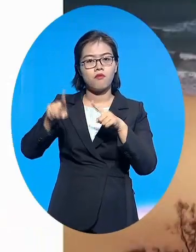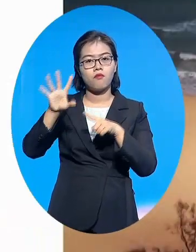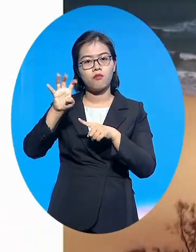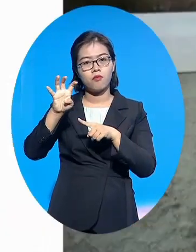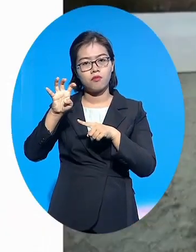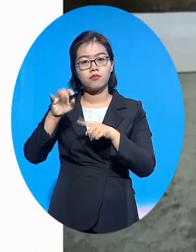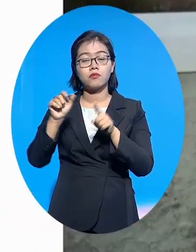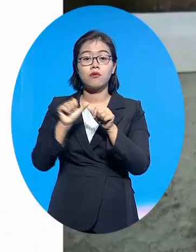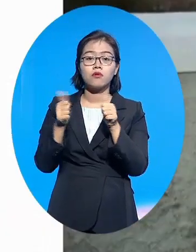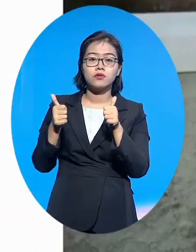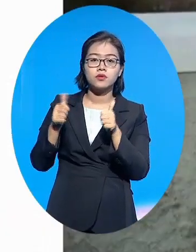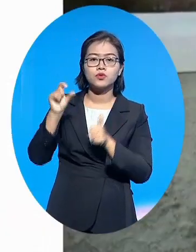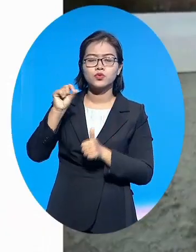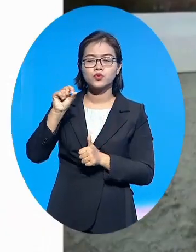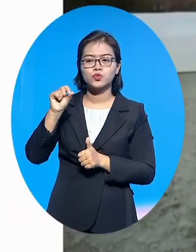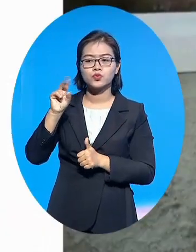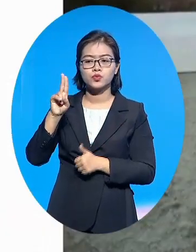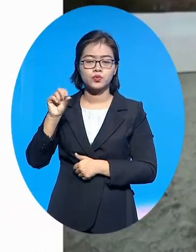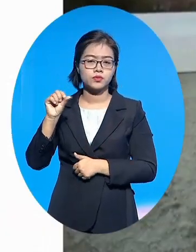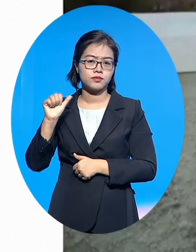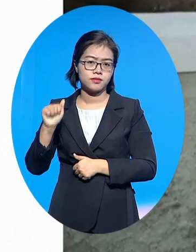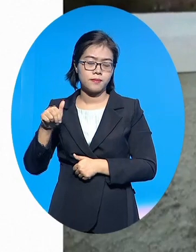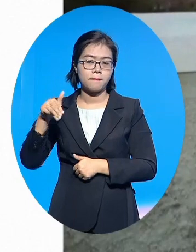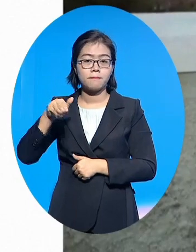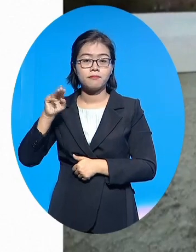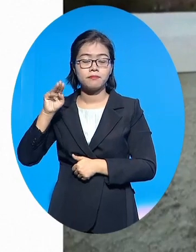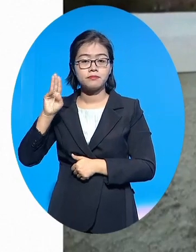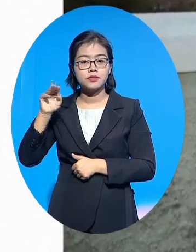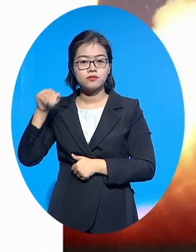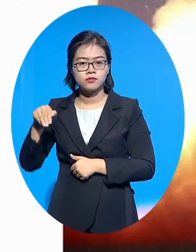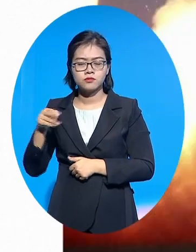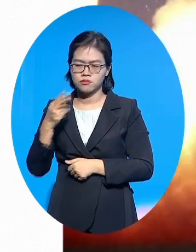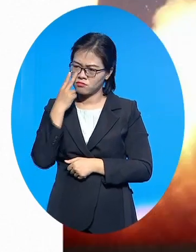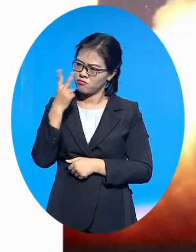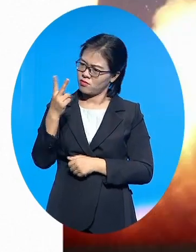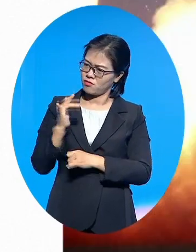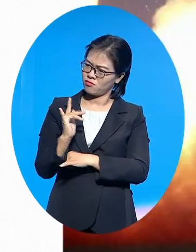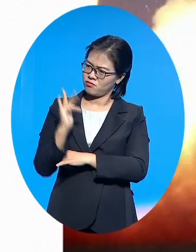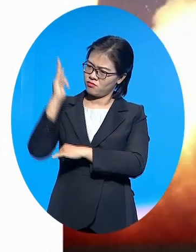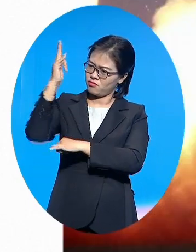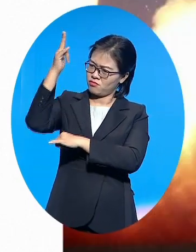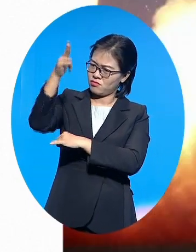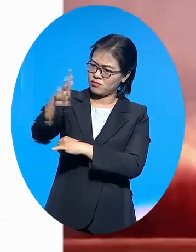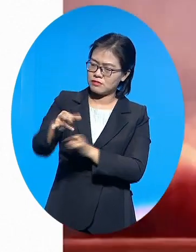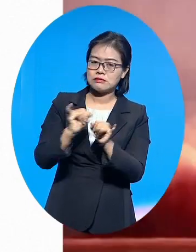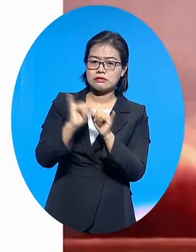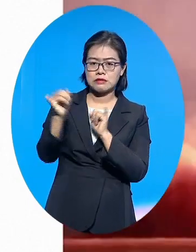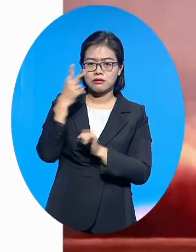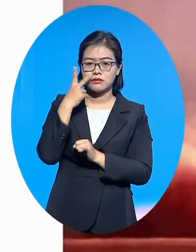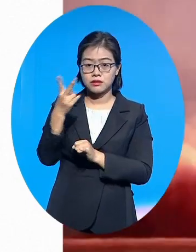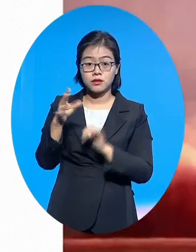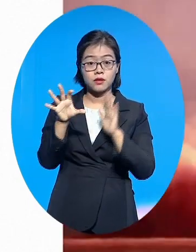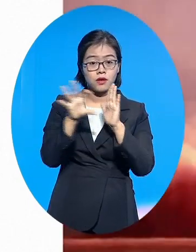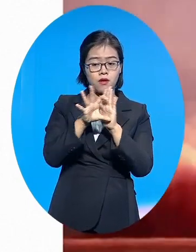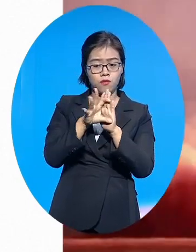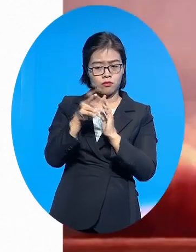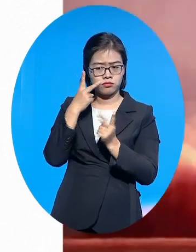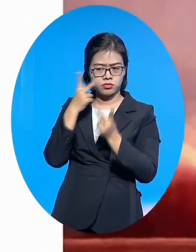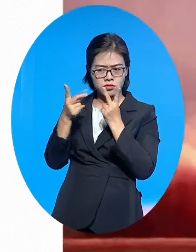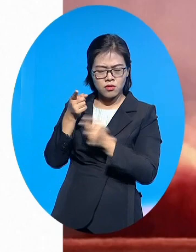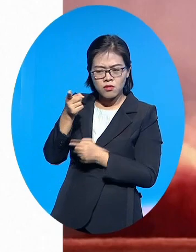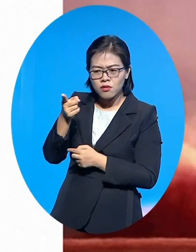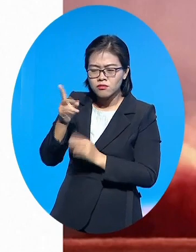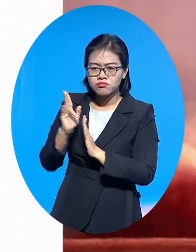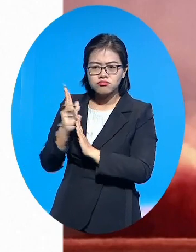tần trong quá trình bay cho thấy đây có thể là tên lửa đạn đạo tầm các bạn Quân đội Hàn Quốc cũng xem xét liệu Đây có phải là tên lửa